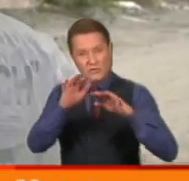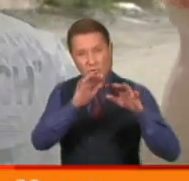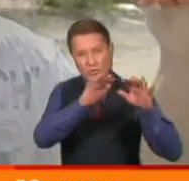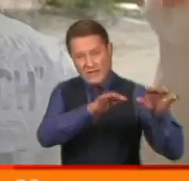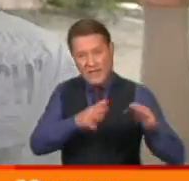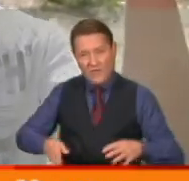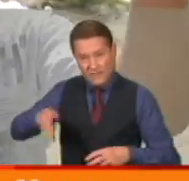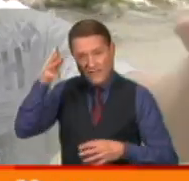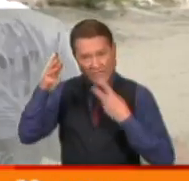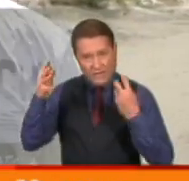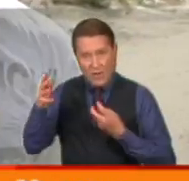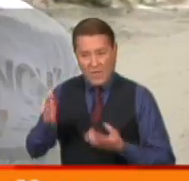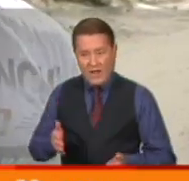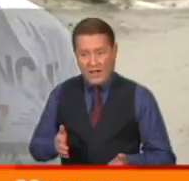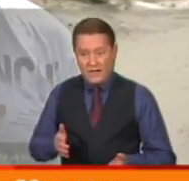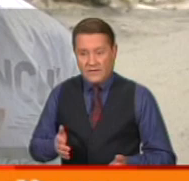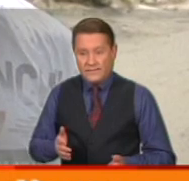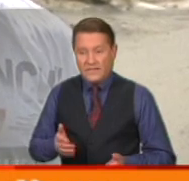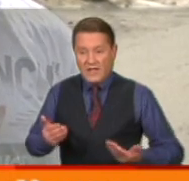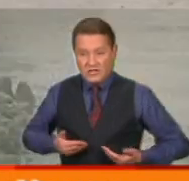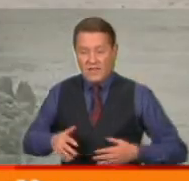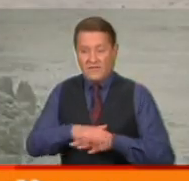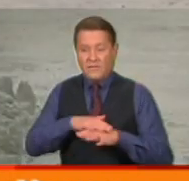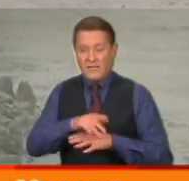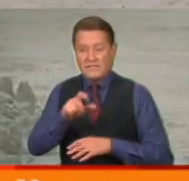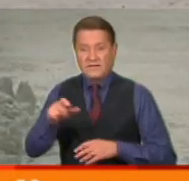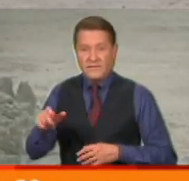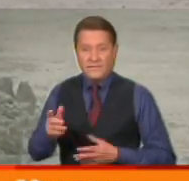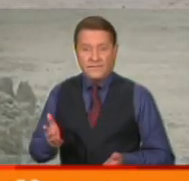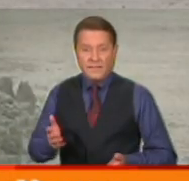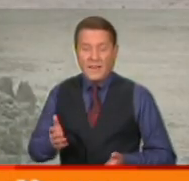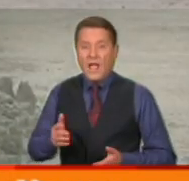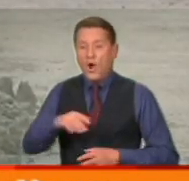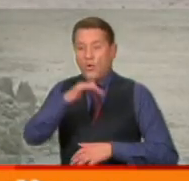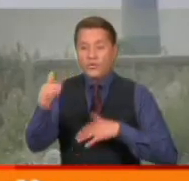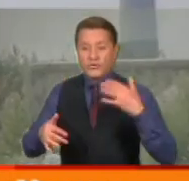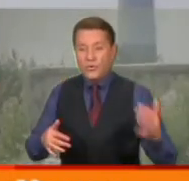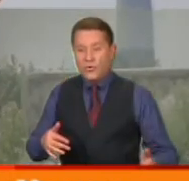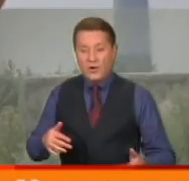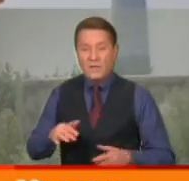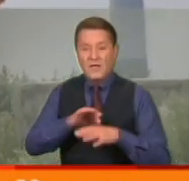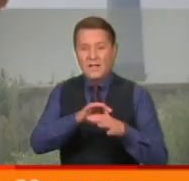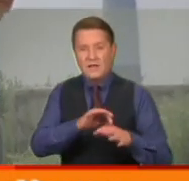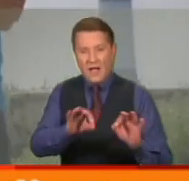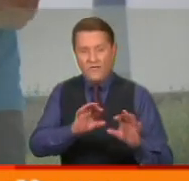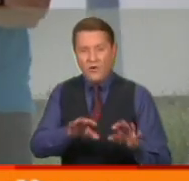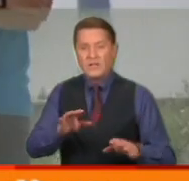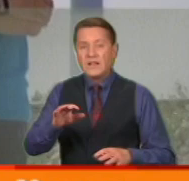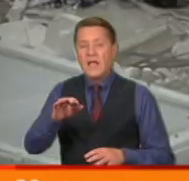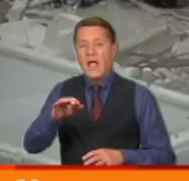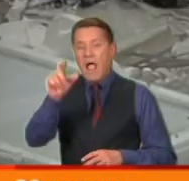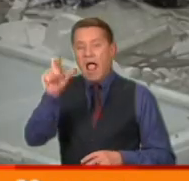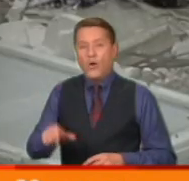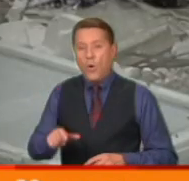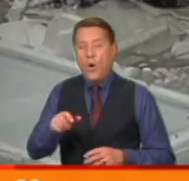Якщо вітер з півдня, то все тягне на житловий масив. Кучугурами стихійного звалища мене водить еколог Олександр Соколенко. Усе